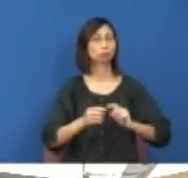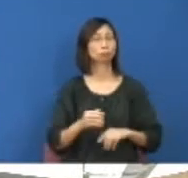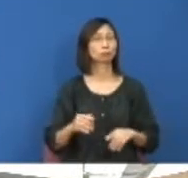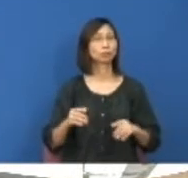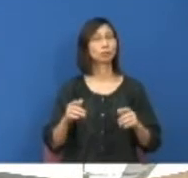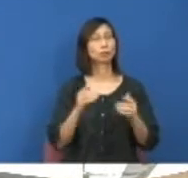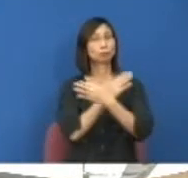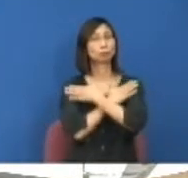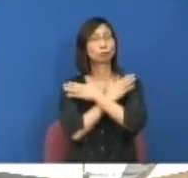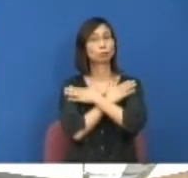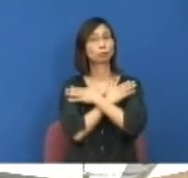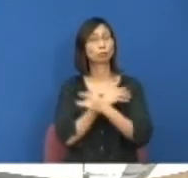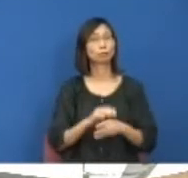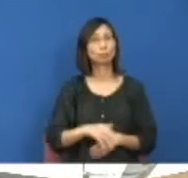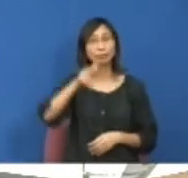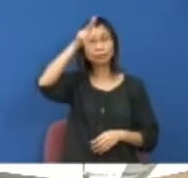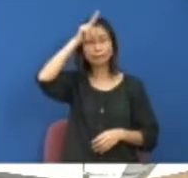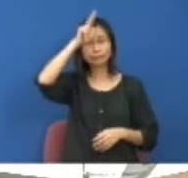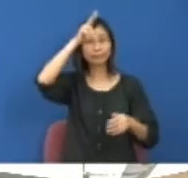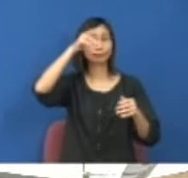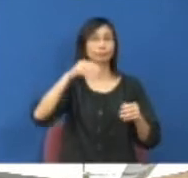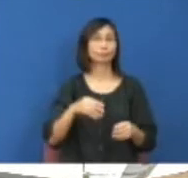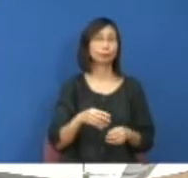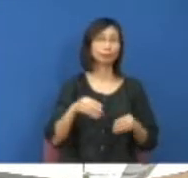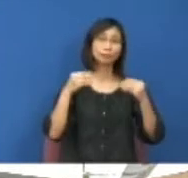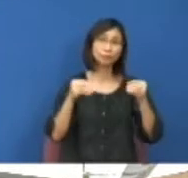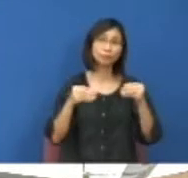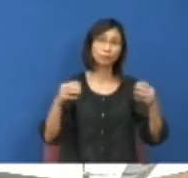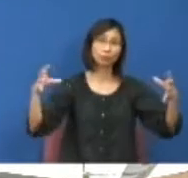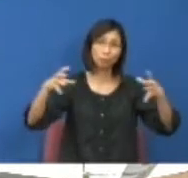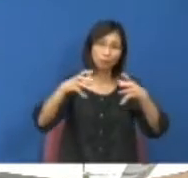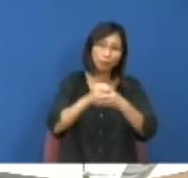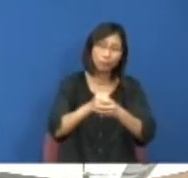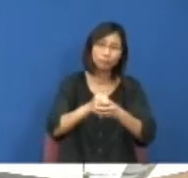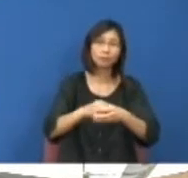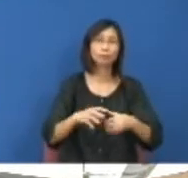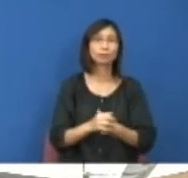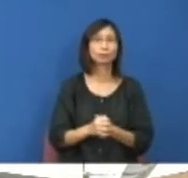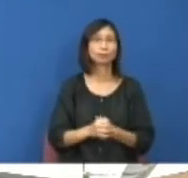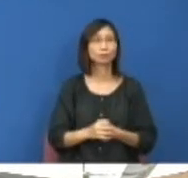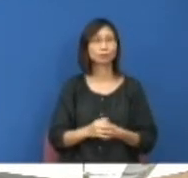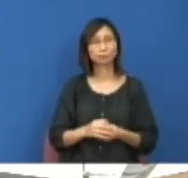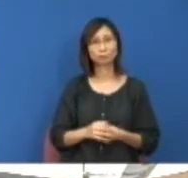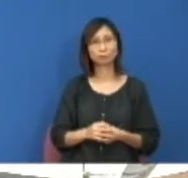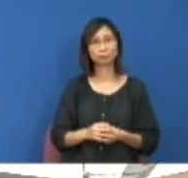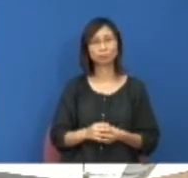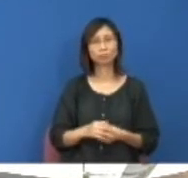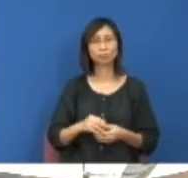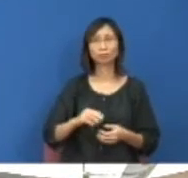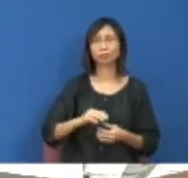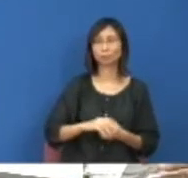這個政教合一同埋即係騎喺人民頭上嗰啲剝削階級食利階